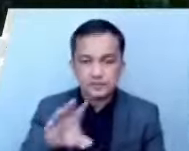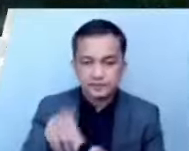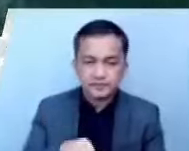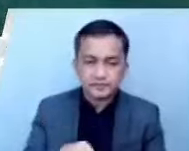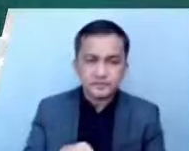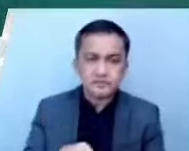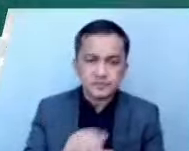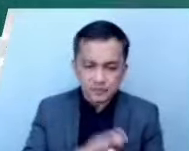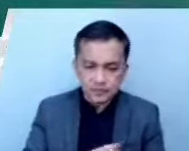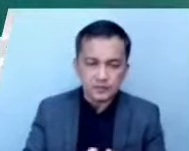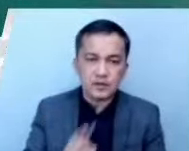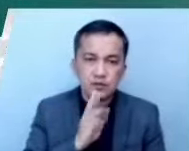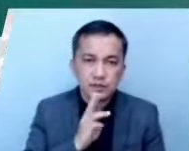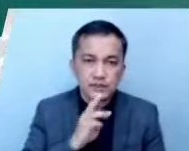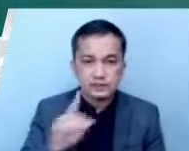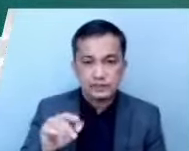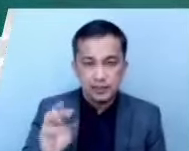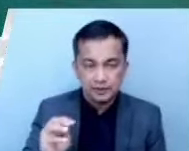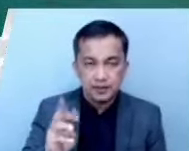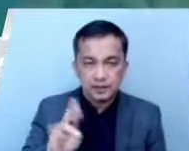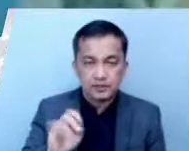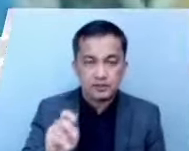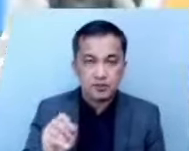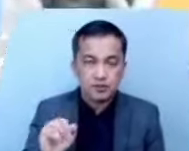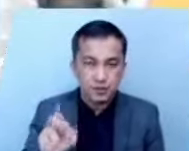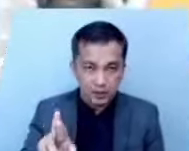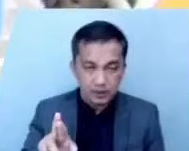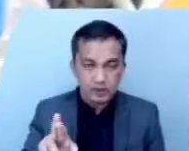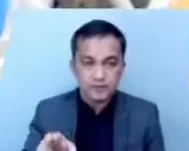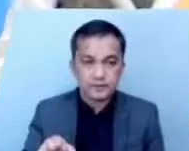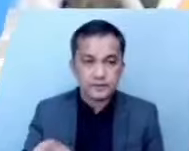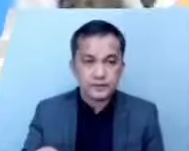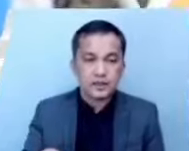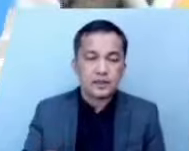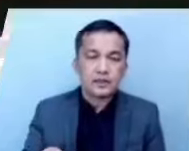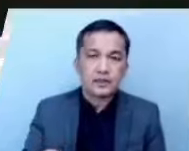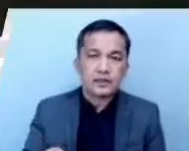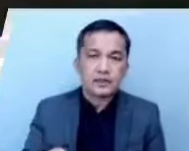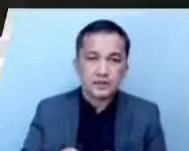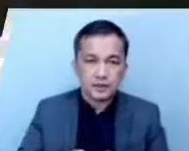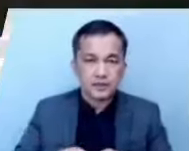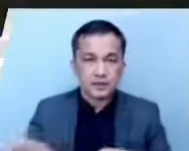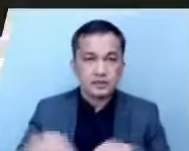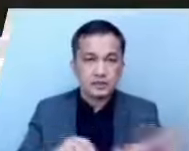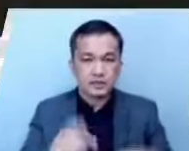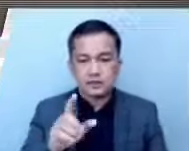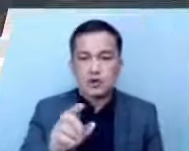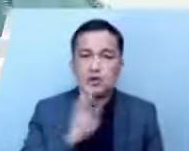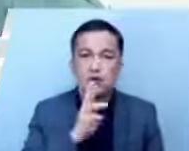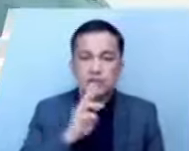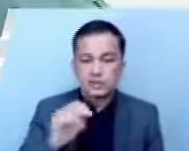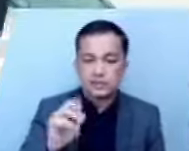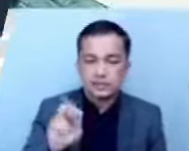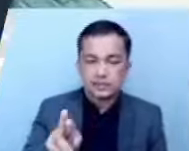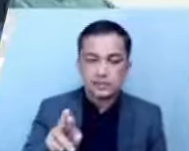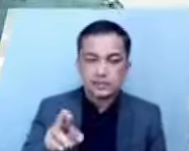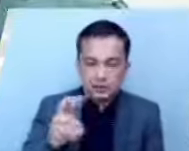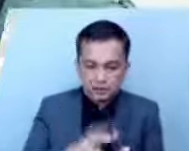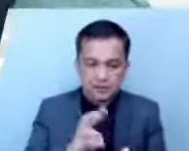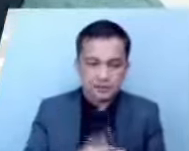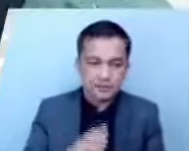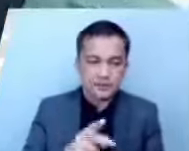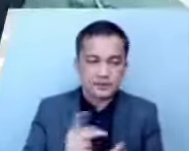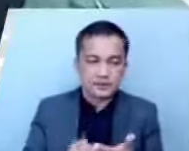sa mga dam at reservoir at pagkakalat ng water tankers sa iba't ibang bahagi ng bansa. So very important na